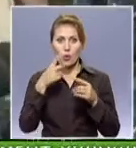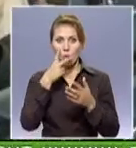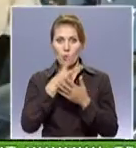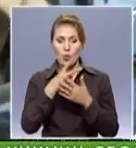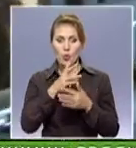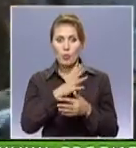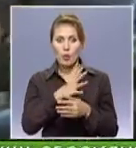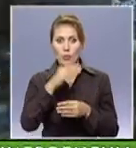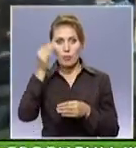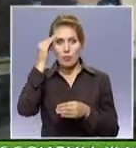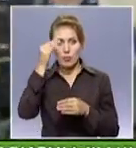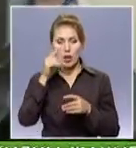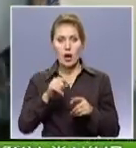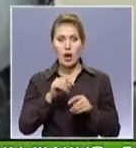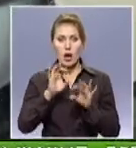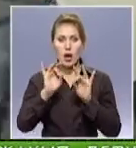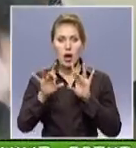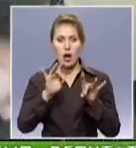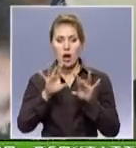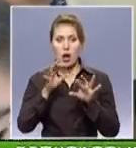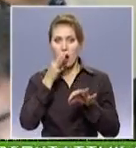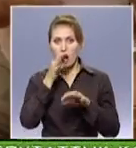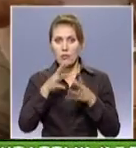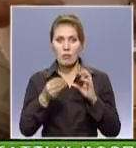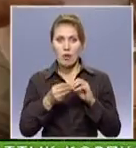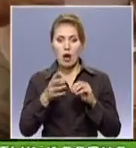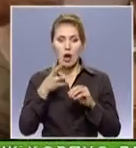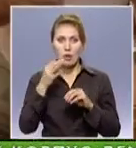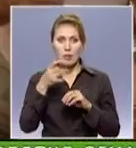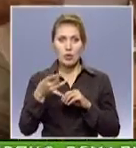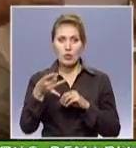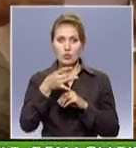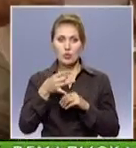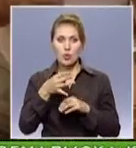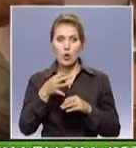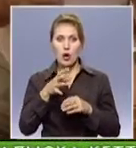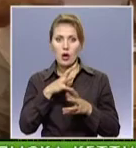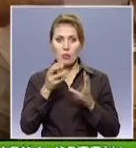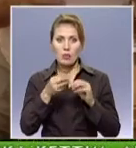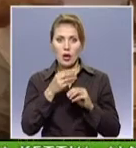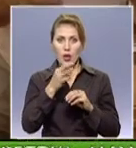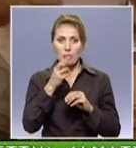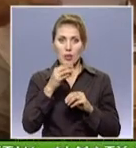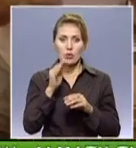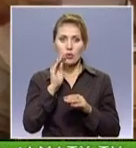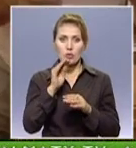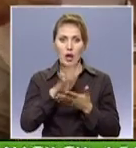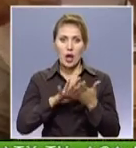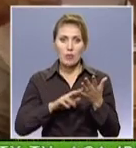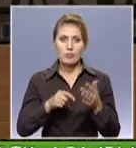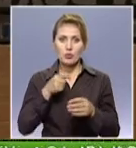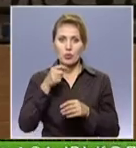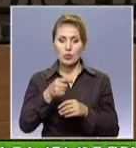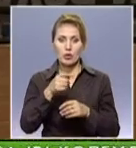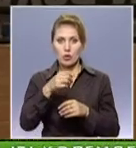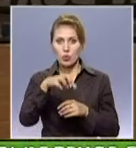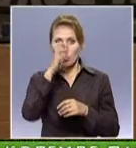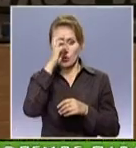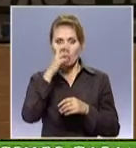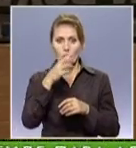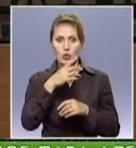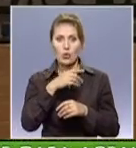ғана деген пікірлерін жарыса айтып жатты. Десе де Алмалы аудандық соты Жарылқап Қалыбайдың үстінен шағым түсірген Ұлы Отан